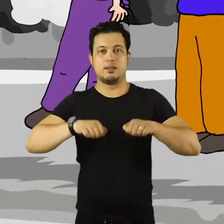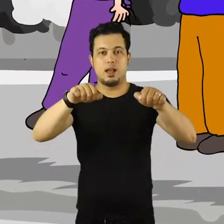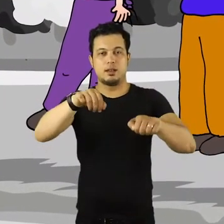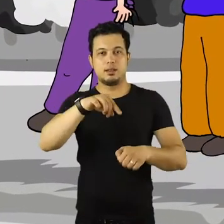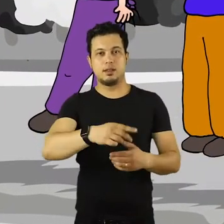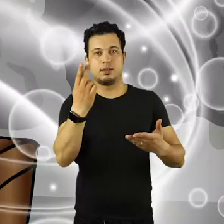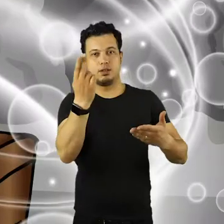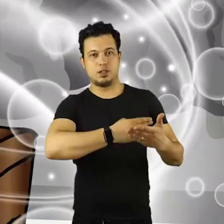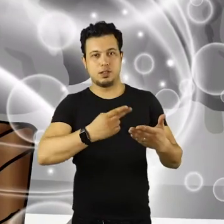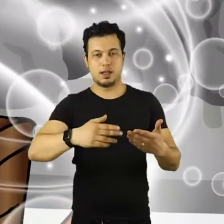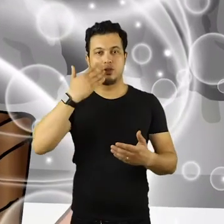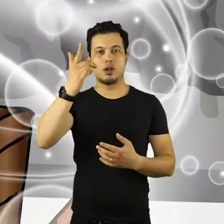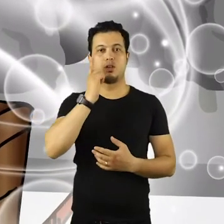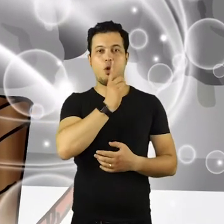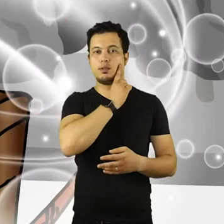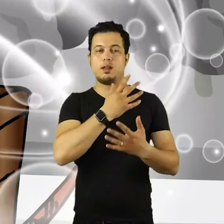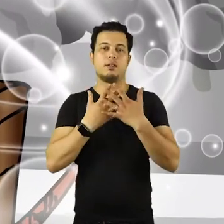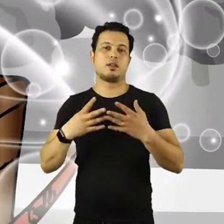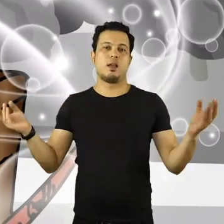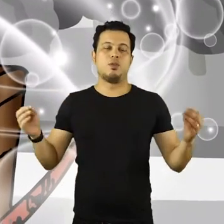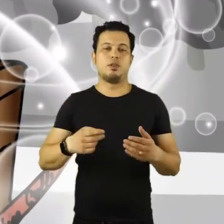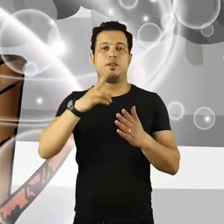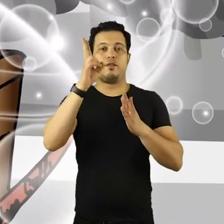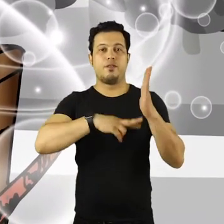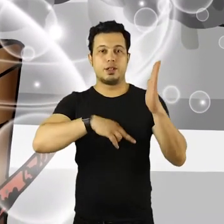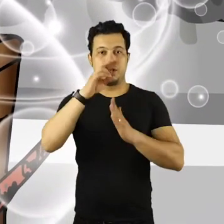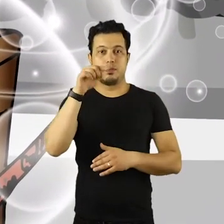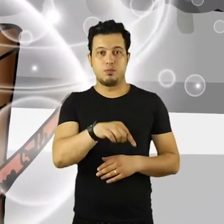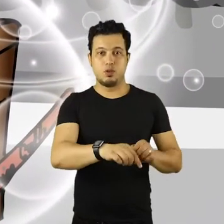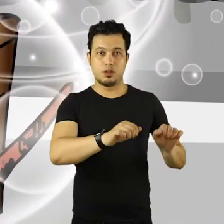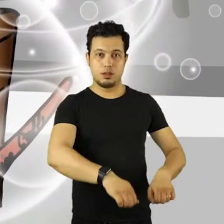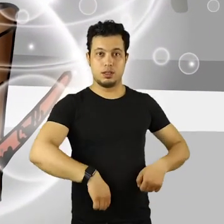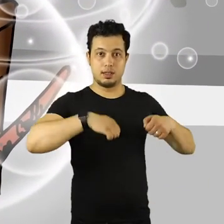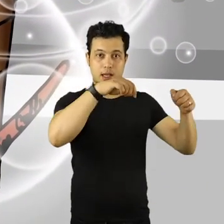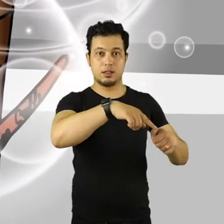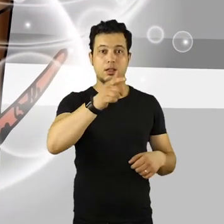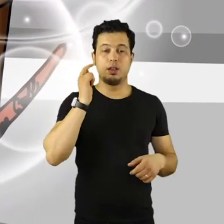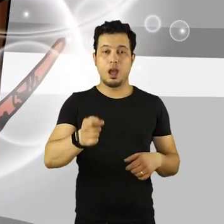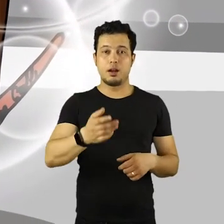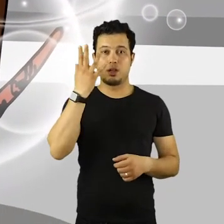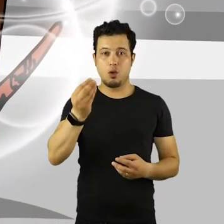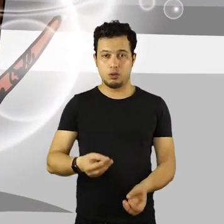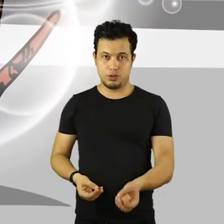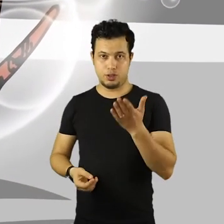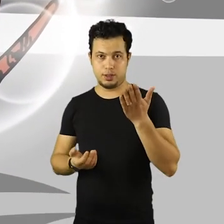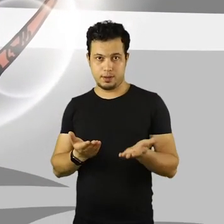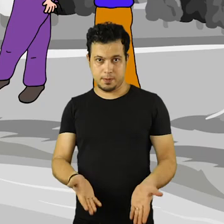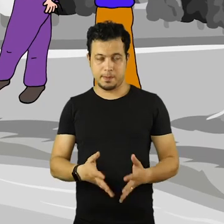kayboldu. Fırçanın çizdiği sandık bir anda gerçek olup onların önlerinde